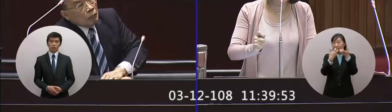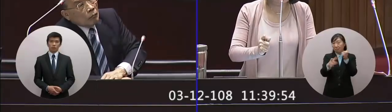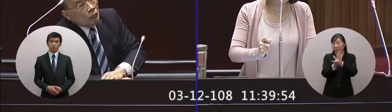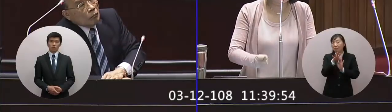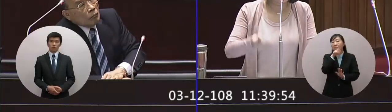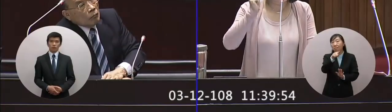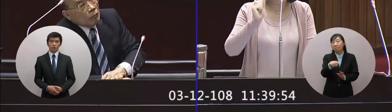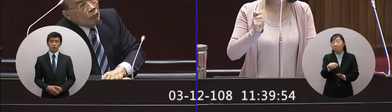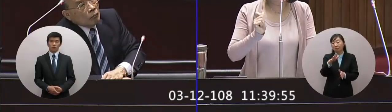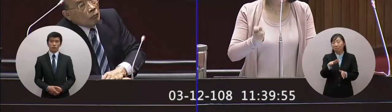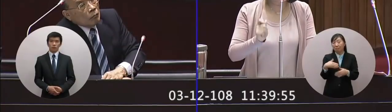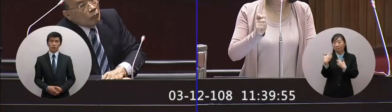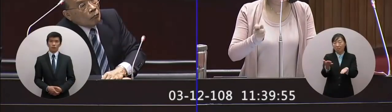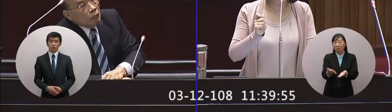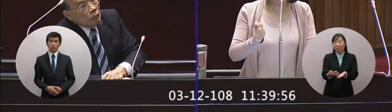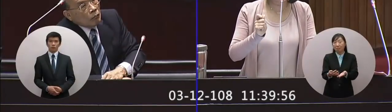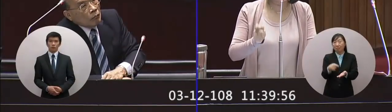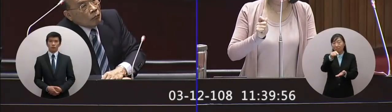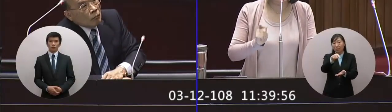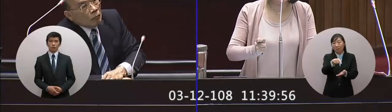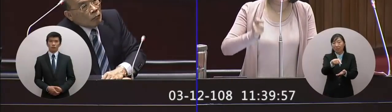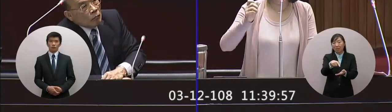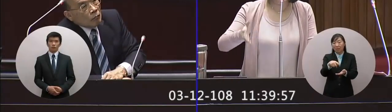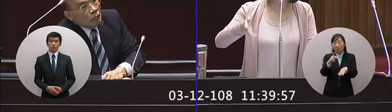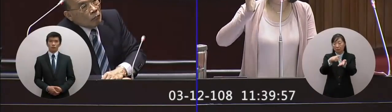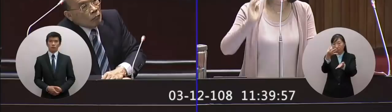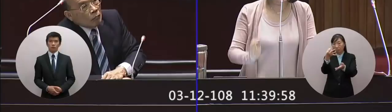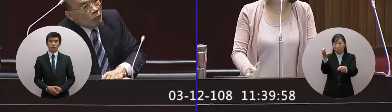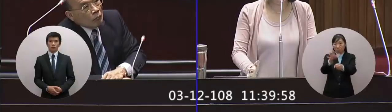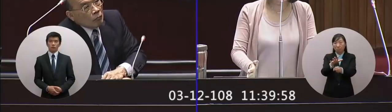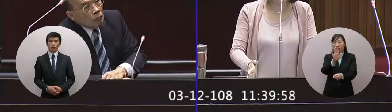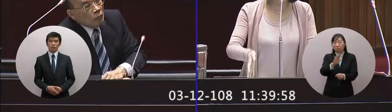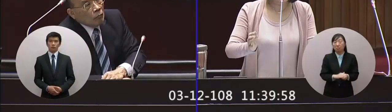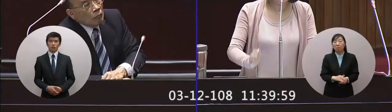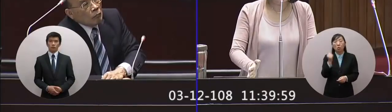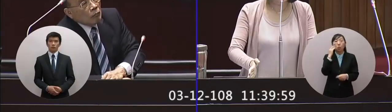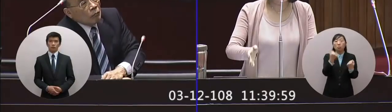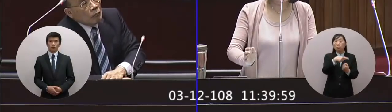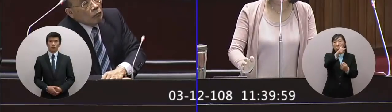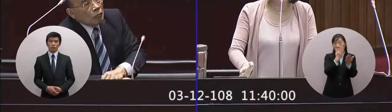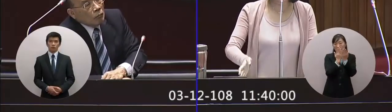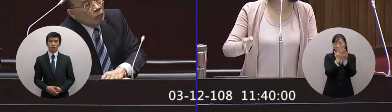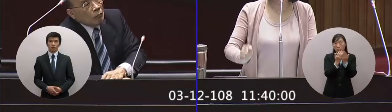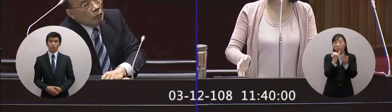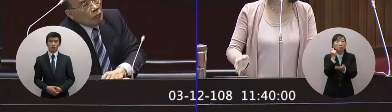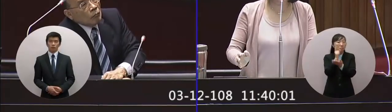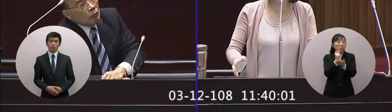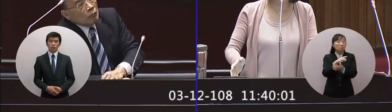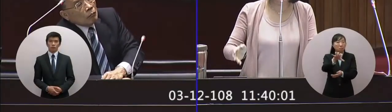甚至提供了租屋的住宿补贴，如果在芬兰国内读，每个月可以拿